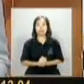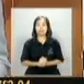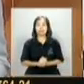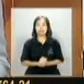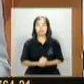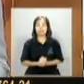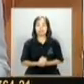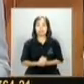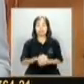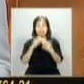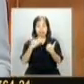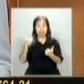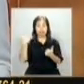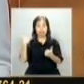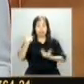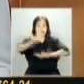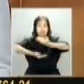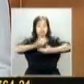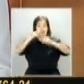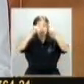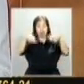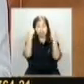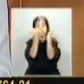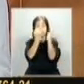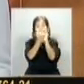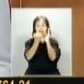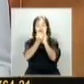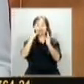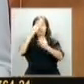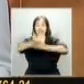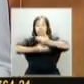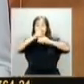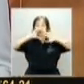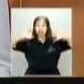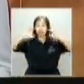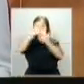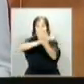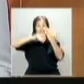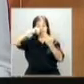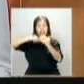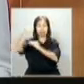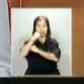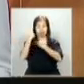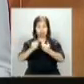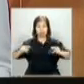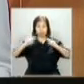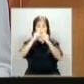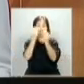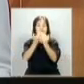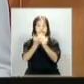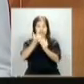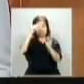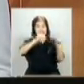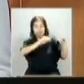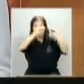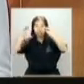หลังจากที่เปิดขายจำหน่ายพันธบัตรรัฐบาลไทยเข้มแข็งนะคะล่าสุดนั้นกระทรวงการคลังค่ะได้ขยายระยะเวลาการจำหน่ายพันธบัตรรั